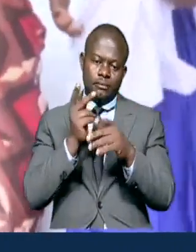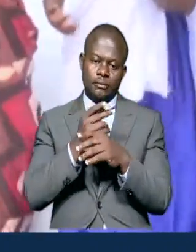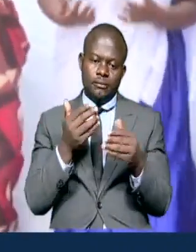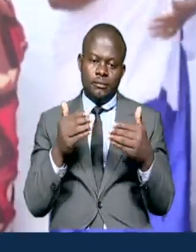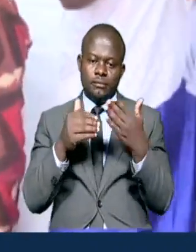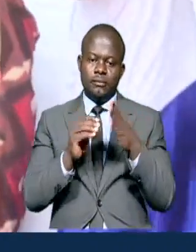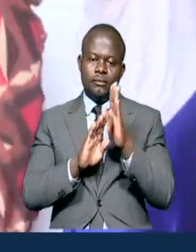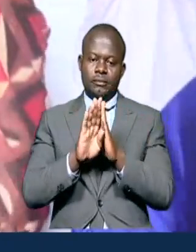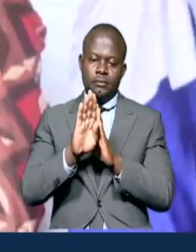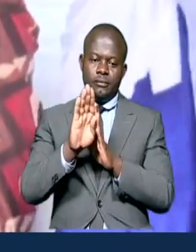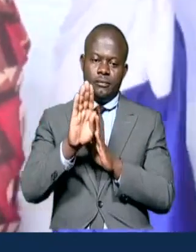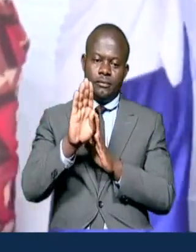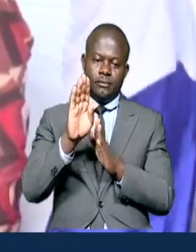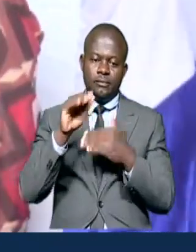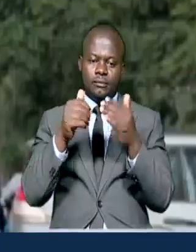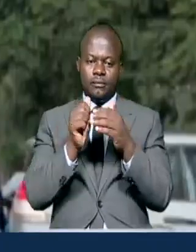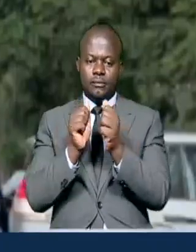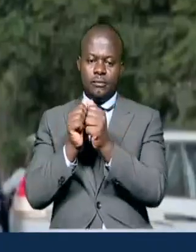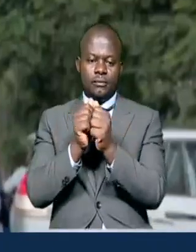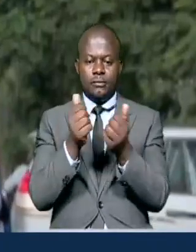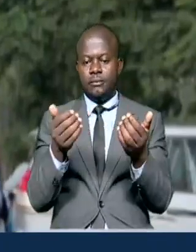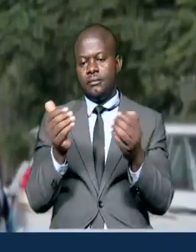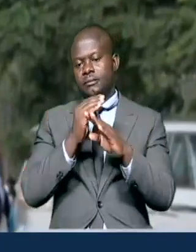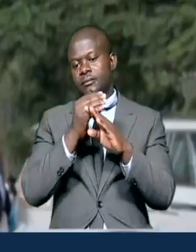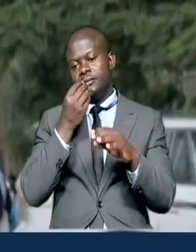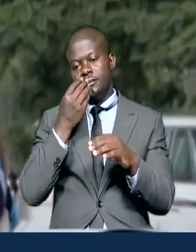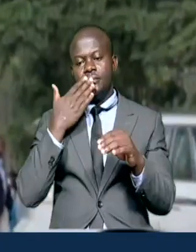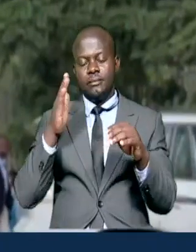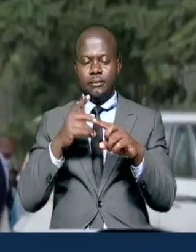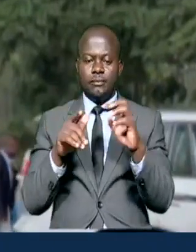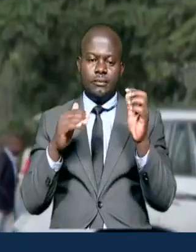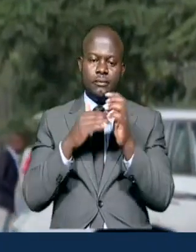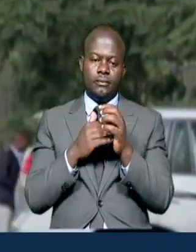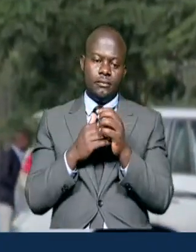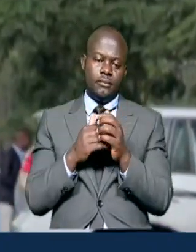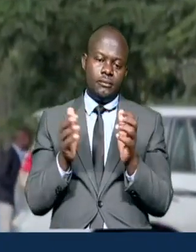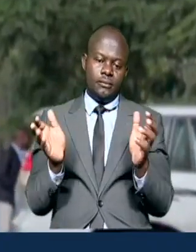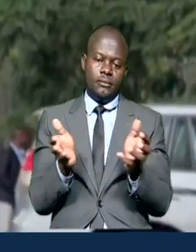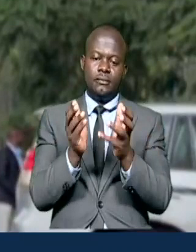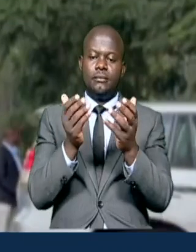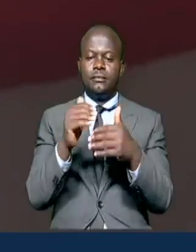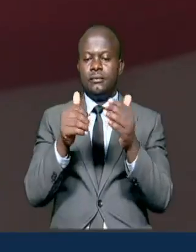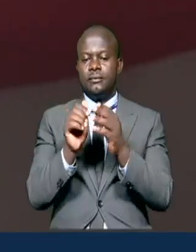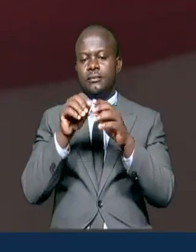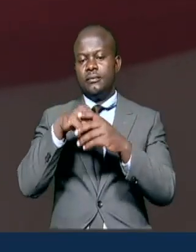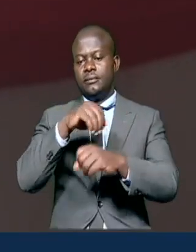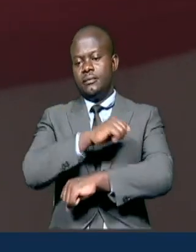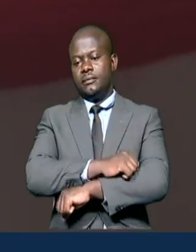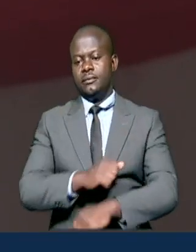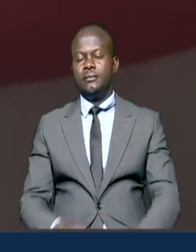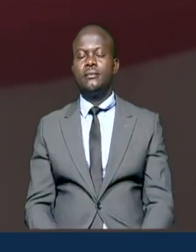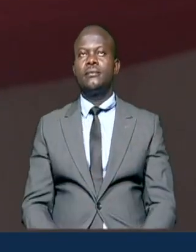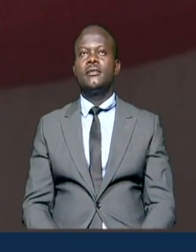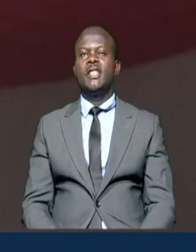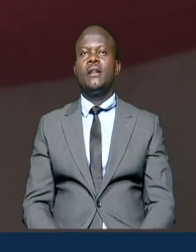ku mikurire iboneye y'abana, turwanya imirire mibi, ariko kandi dushishikariza n'abana kugana ishuri. Umushumba mukuru